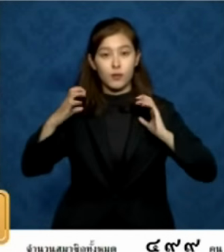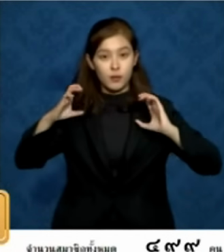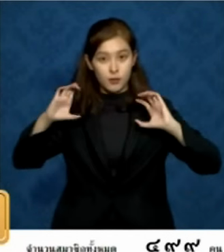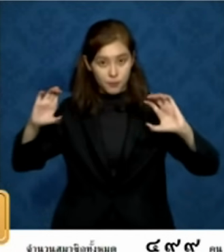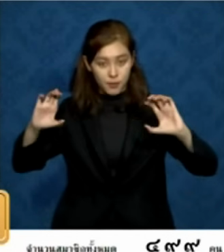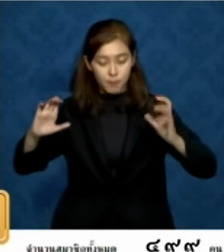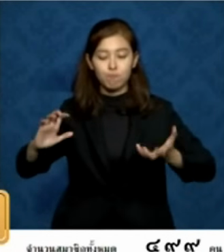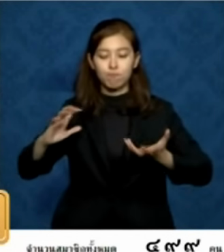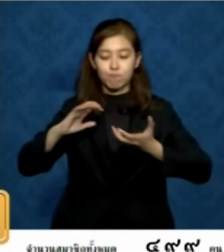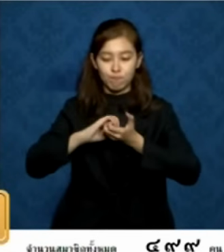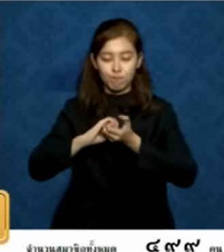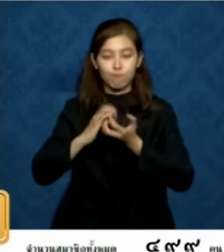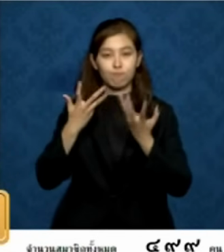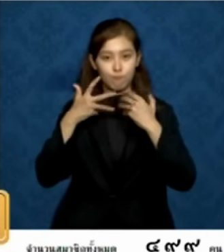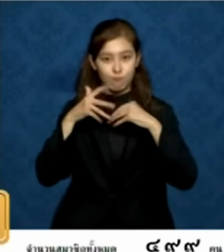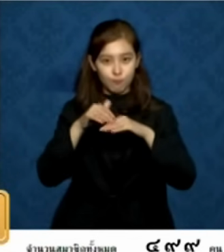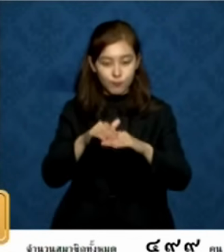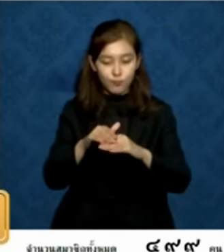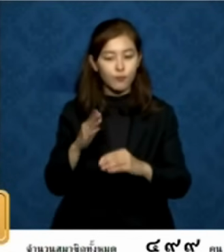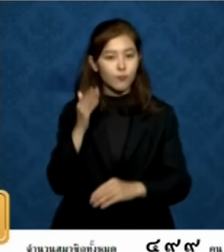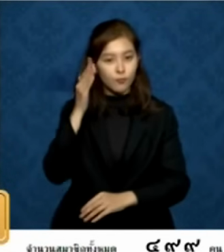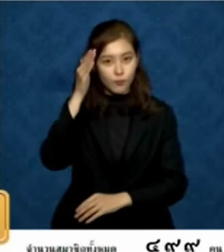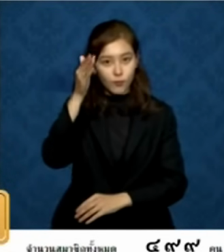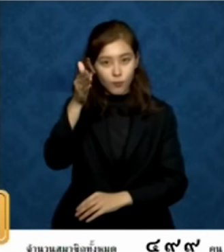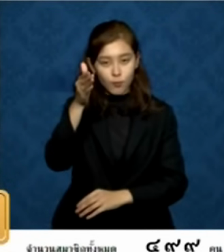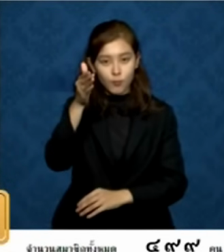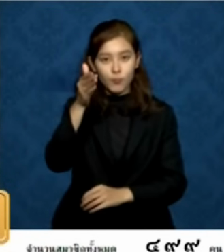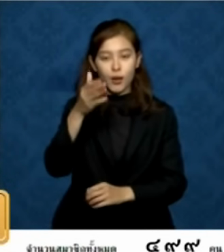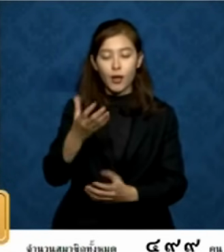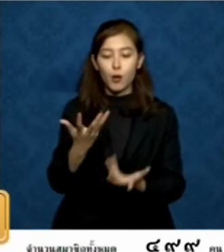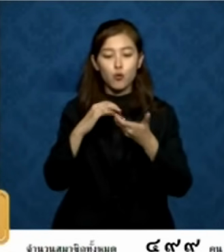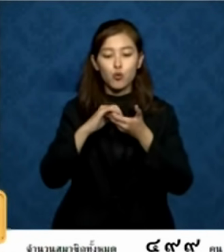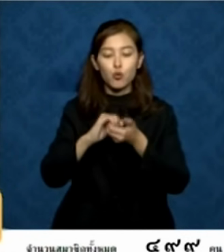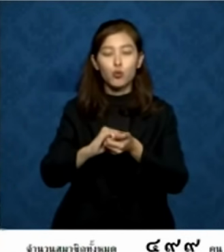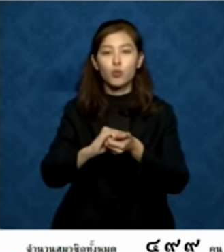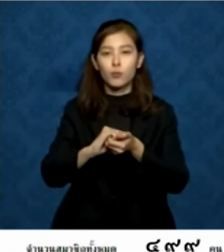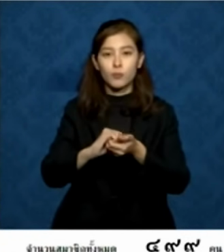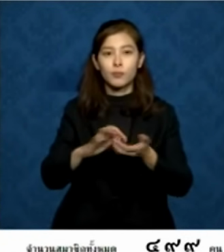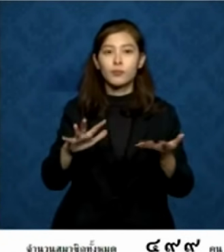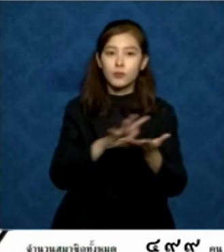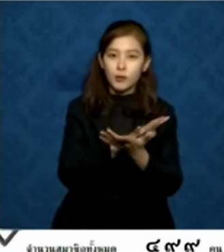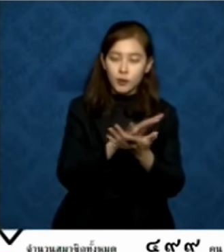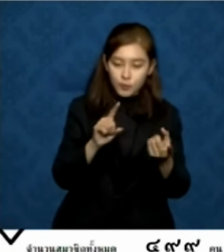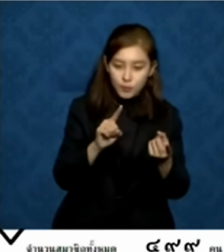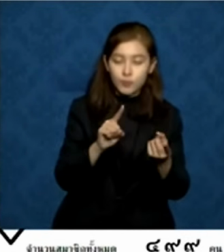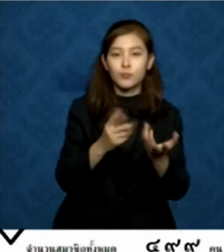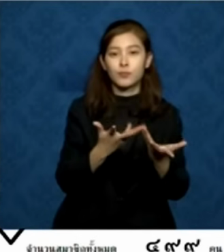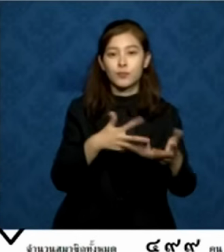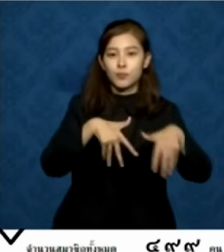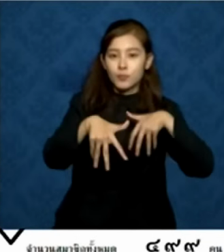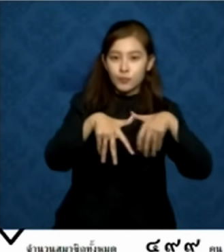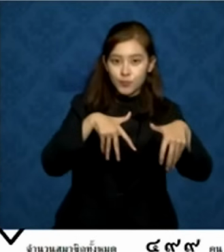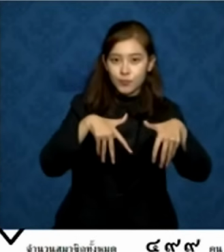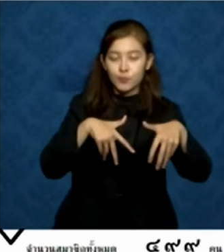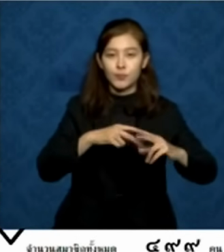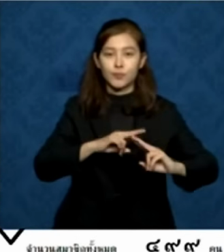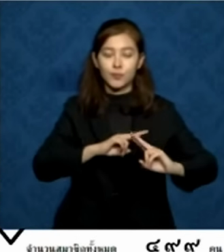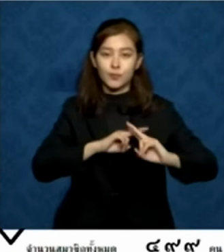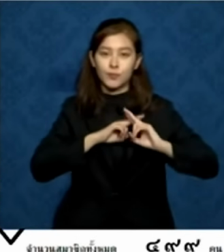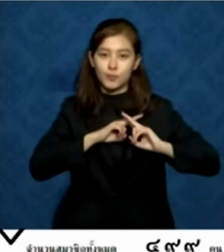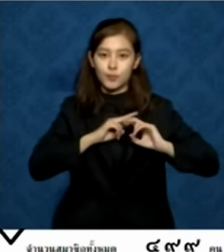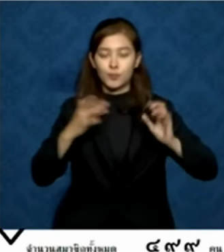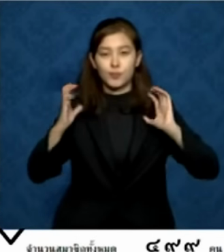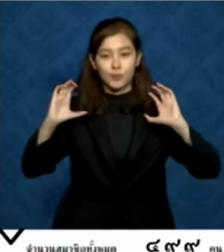ลไกในระดับชุมชนที่จะเป็นการสร้างการมีส่วนร่วมของทุกภาคส่วนทั้งภาครัฐภาคเอกชนภาคสังค